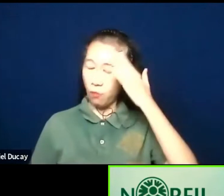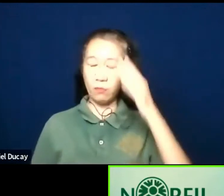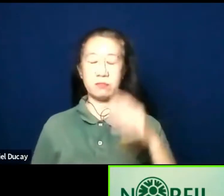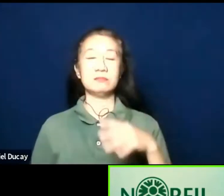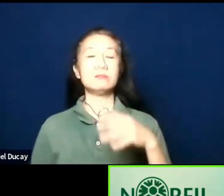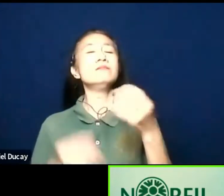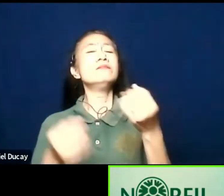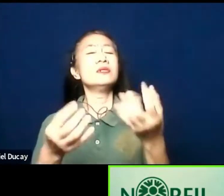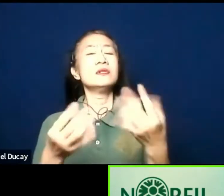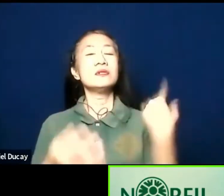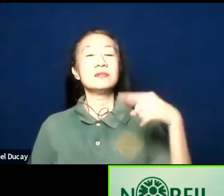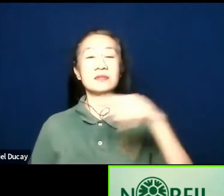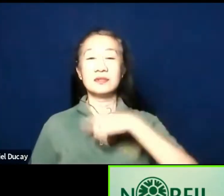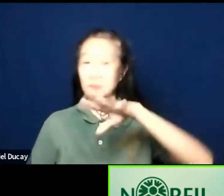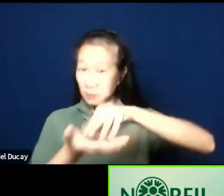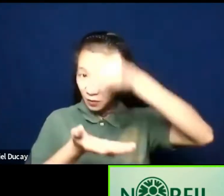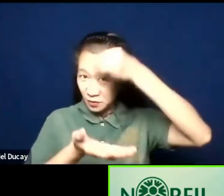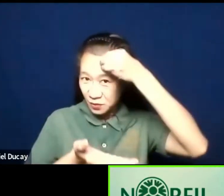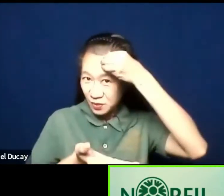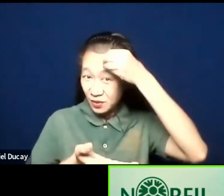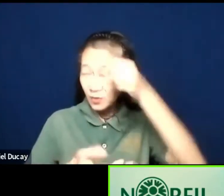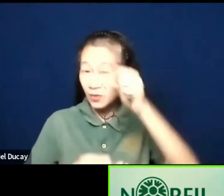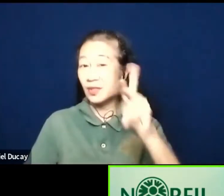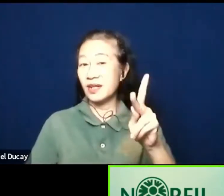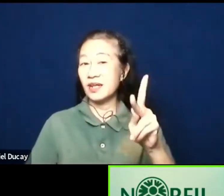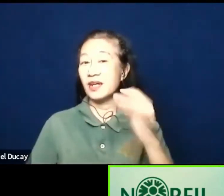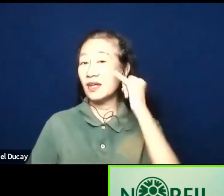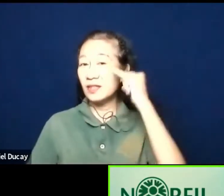marami tayong matutunan. Okay, G.